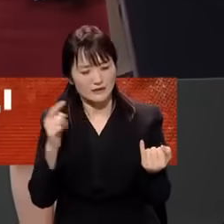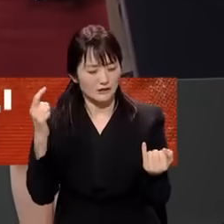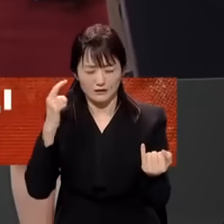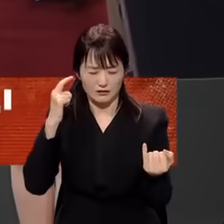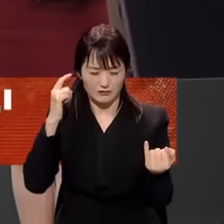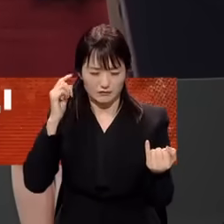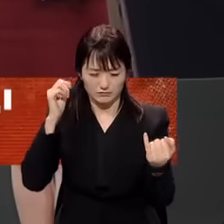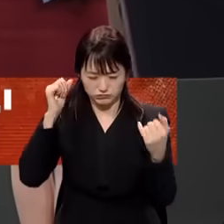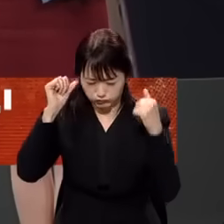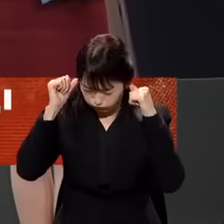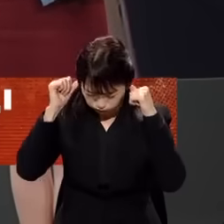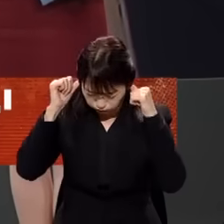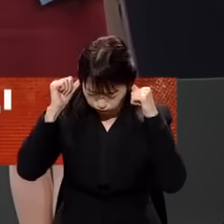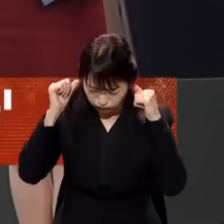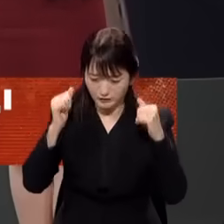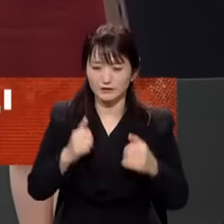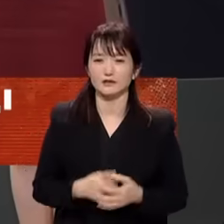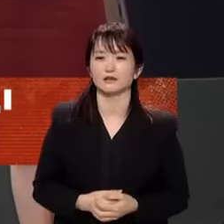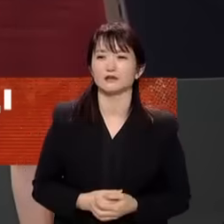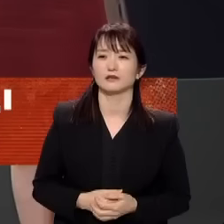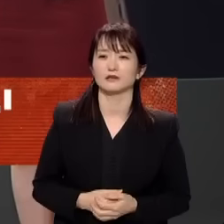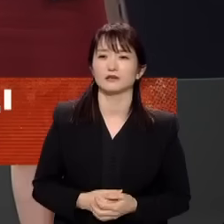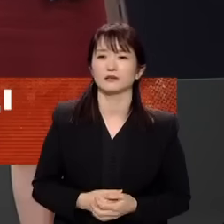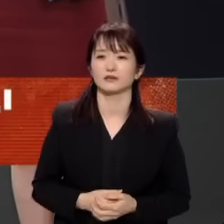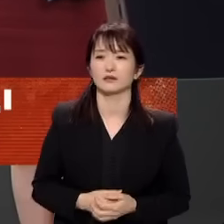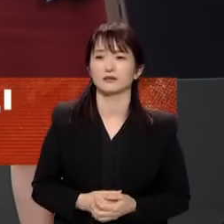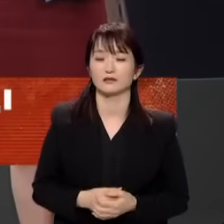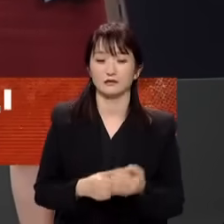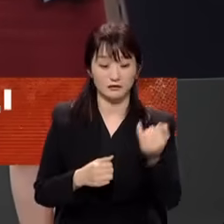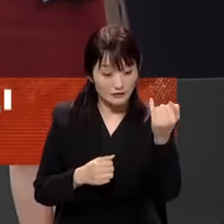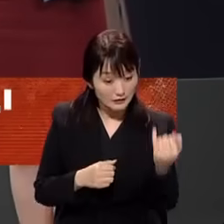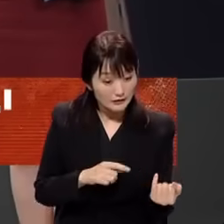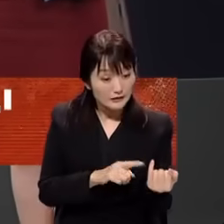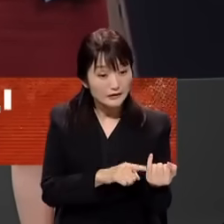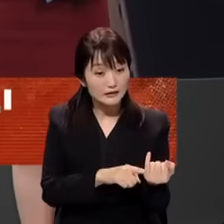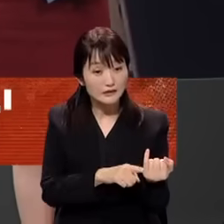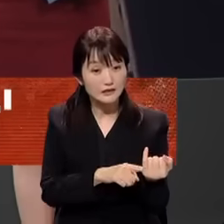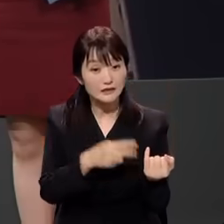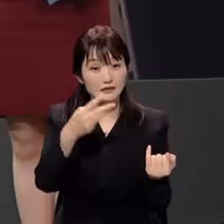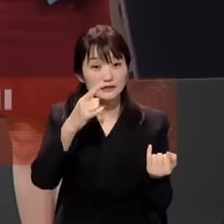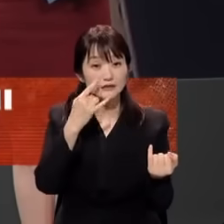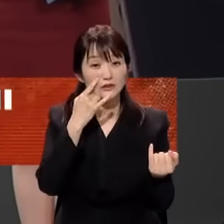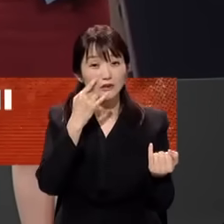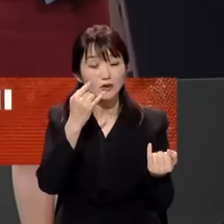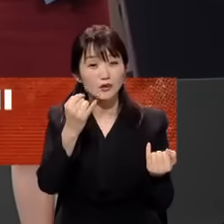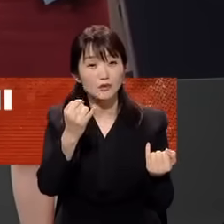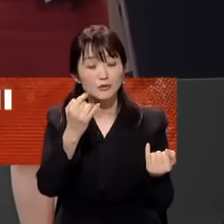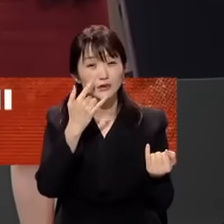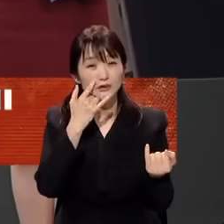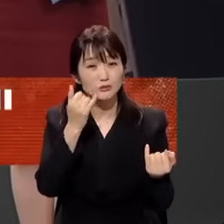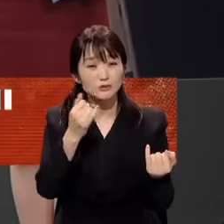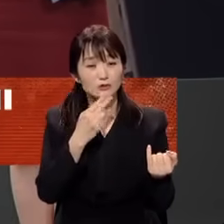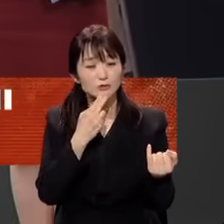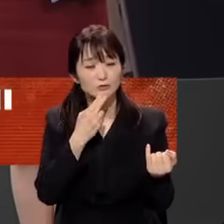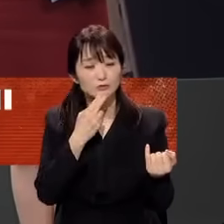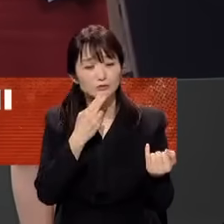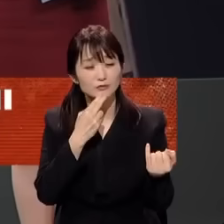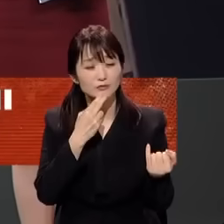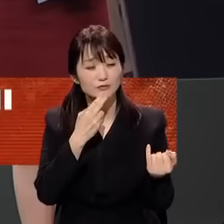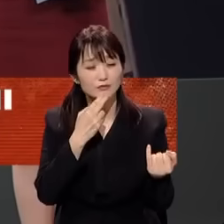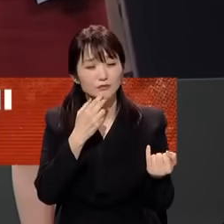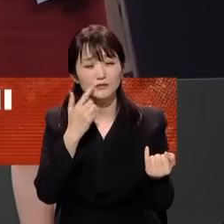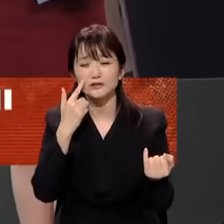힘들 정도라고 하는 남편. 하다하다 여동생에게 시월드가 없는 것조차도 부럽다는 아내를 보고